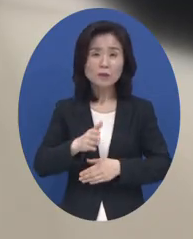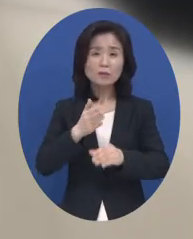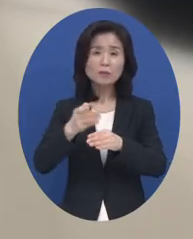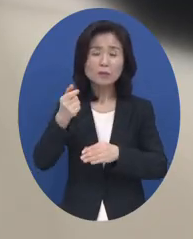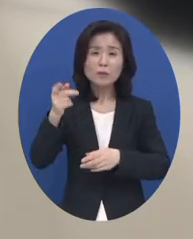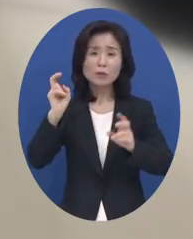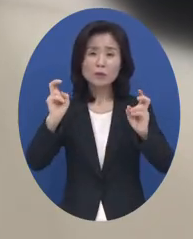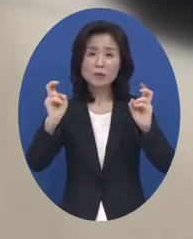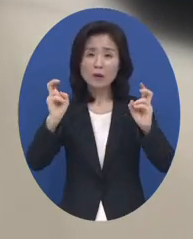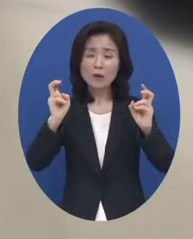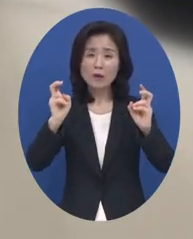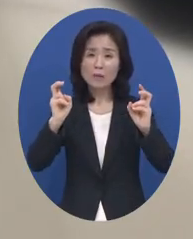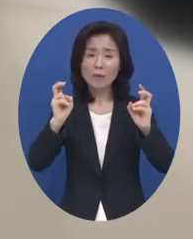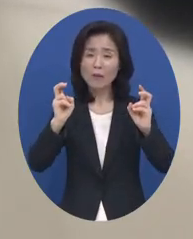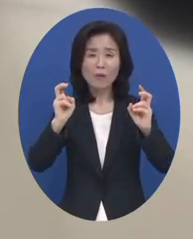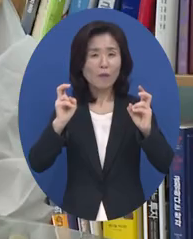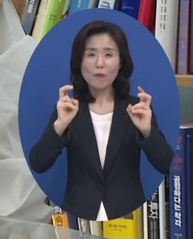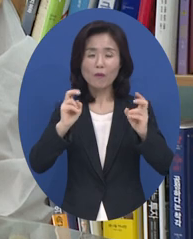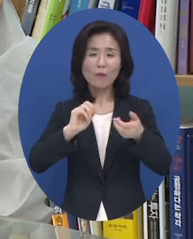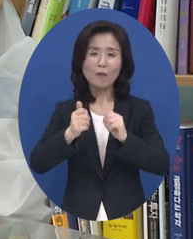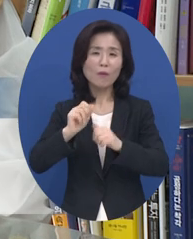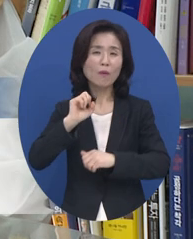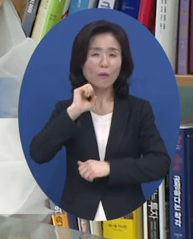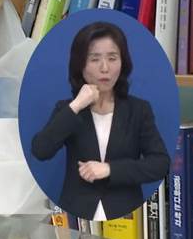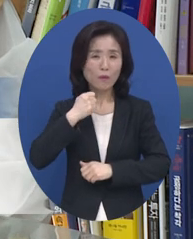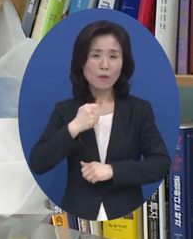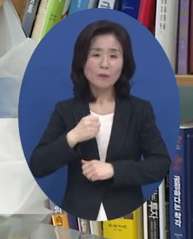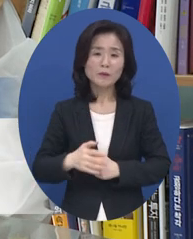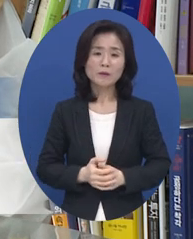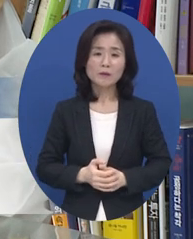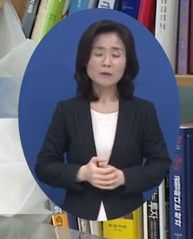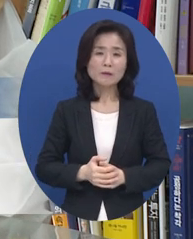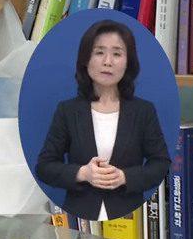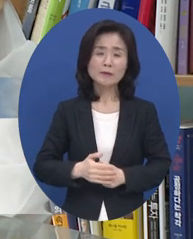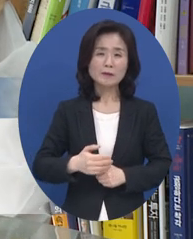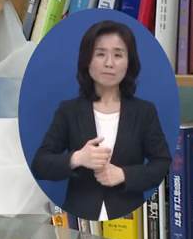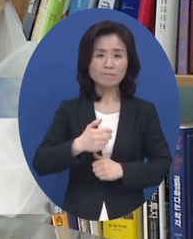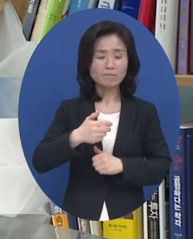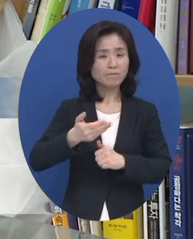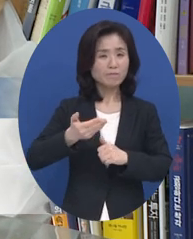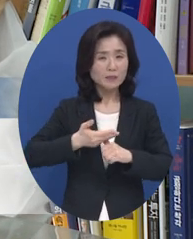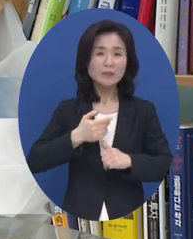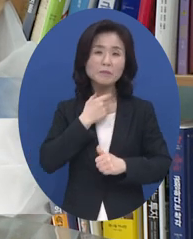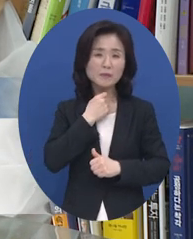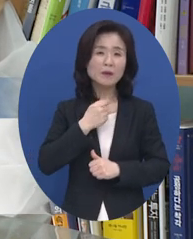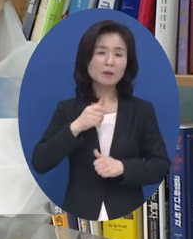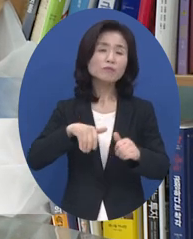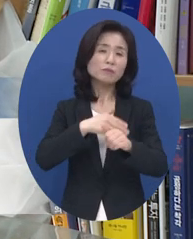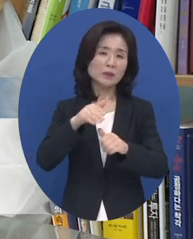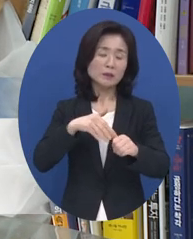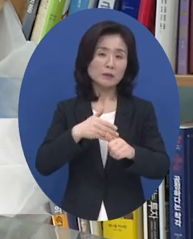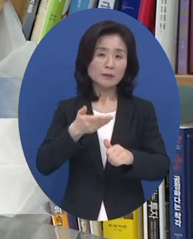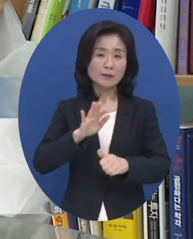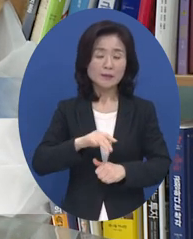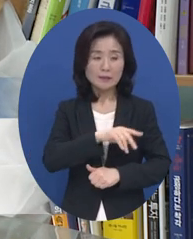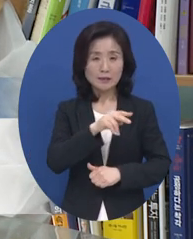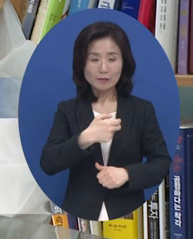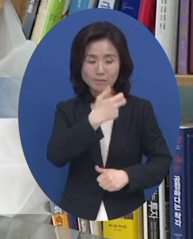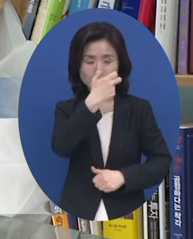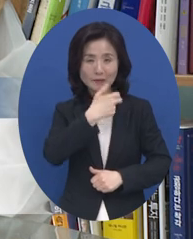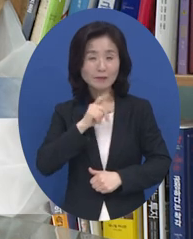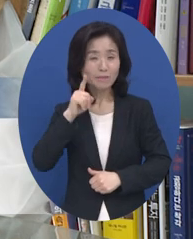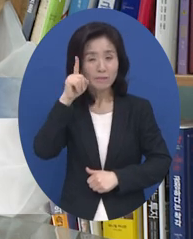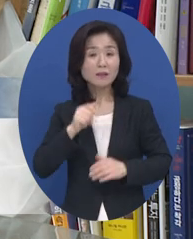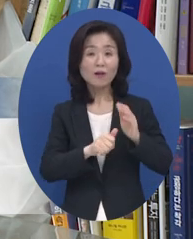그대로 바늘구멍 뚫힙니다. 좀 내치려고 하는 경향이 있었던 것 같아요. 그래서 근데 그 스트레스를 다 참고 제가